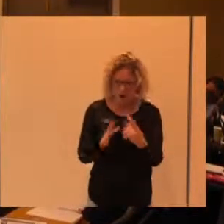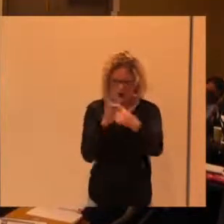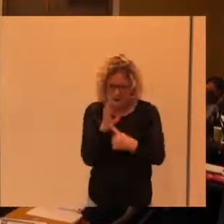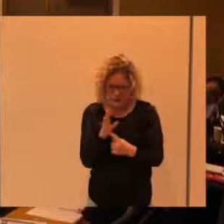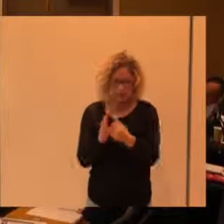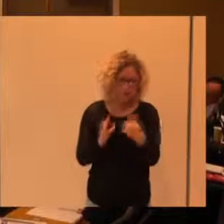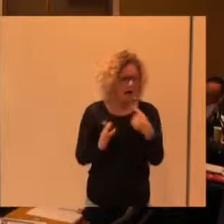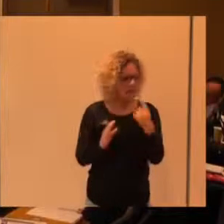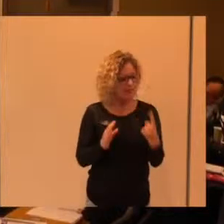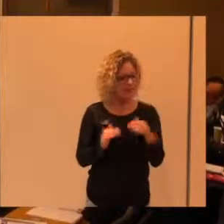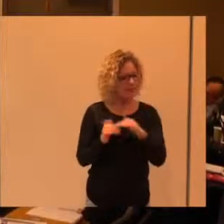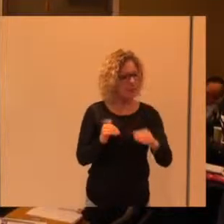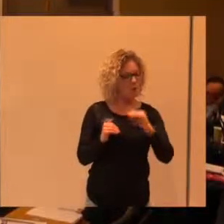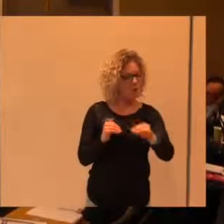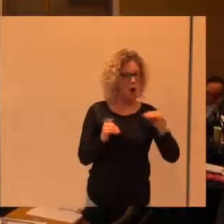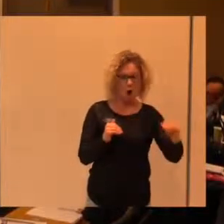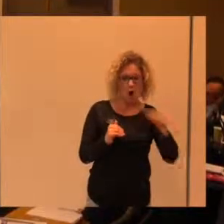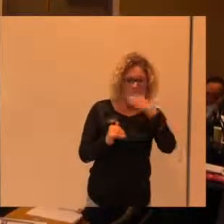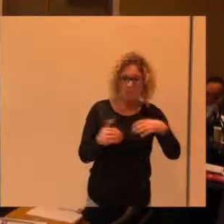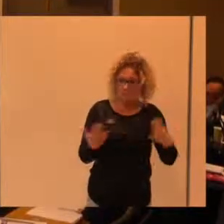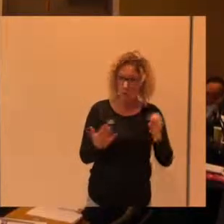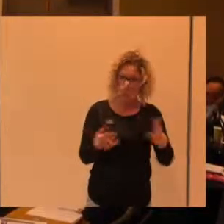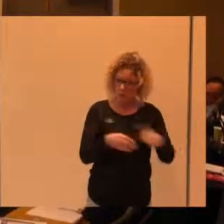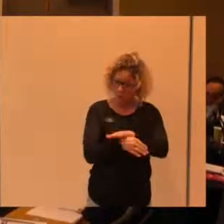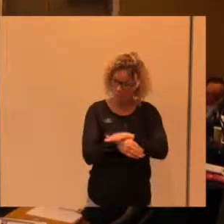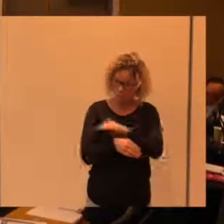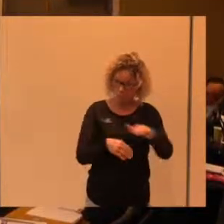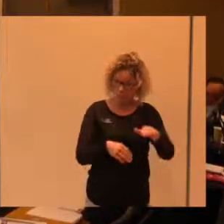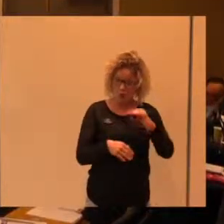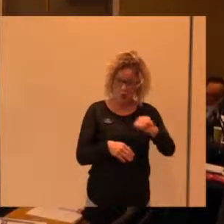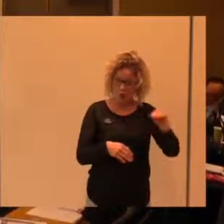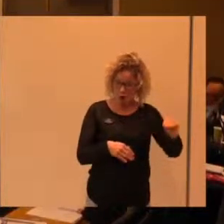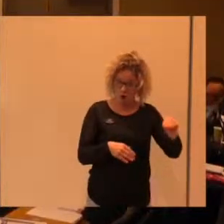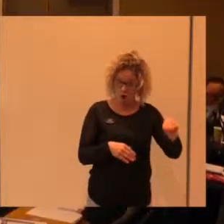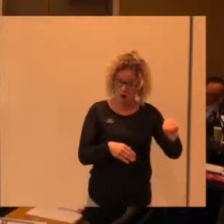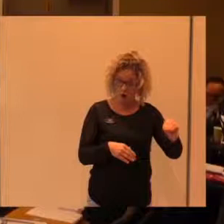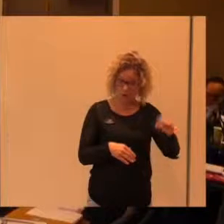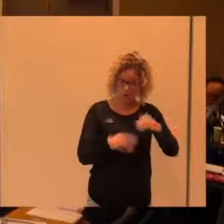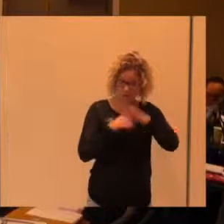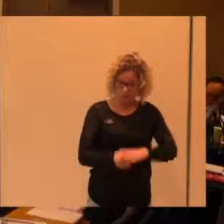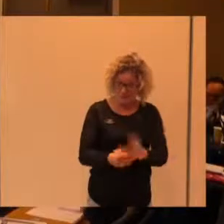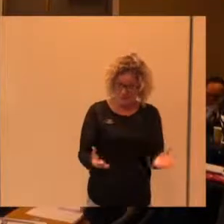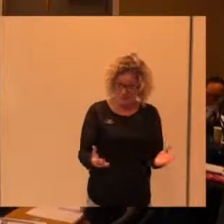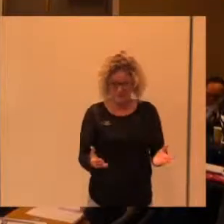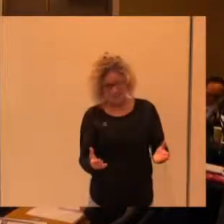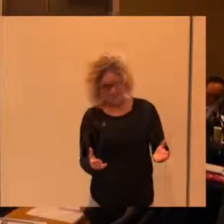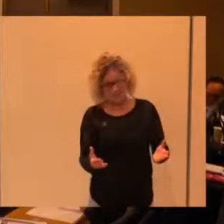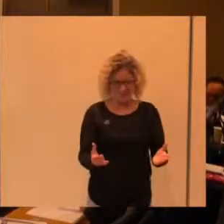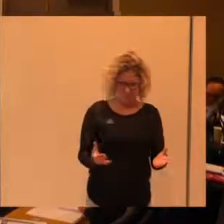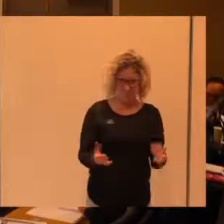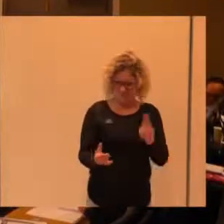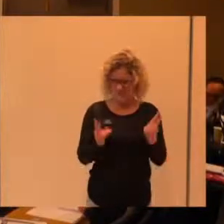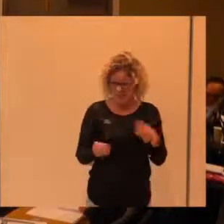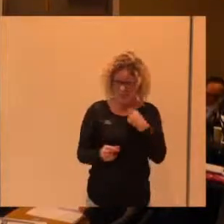alla pekar på nivå AA, det är ju att om jag uppfyller den nivån så diskriminerar jag ingen. Det är ju egentligen vad vi